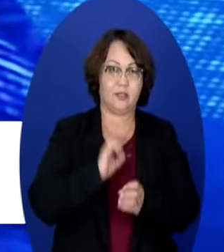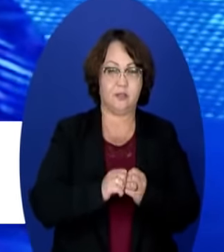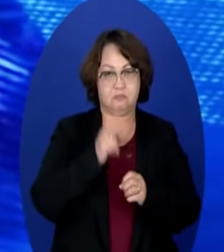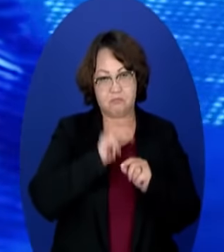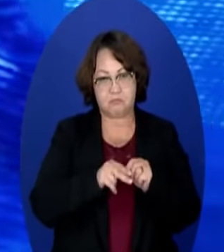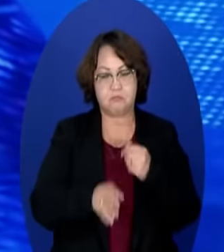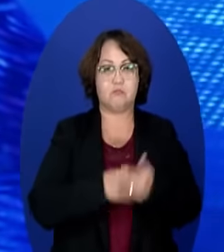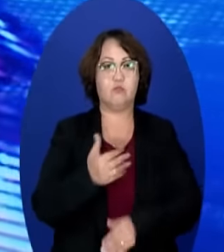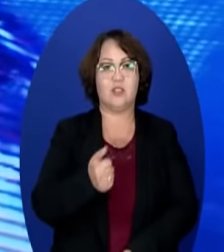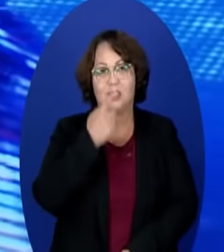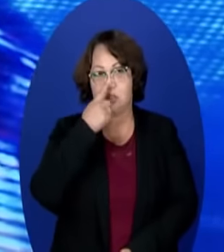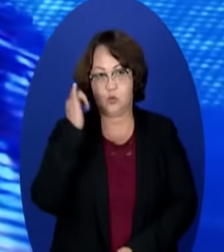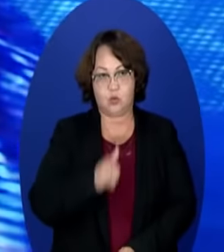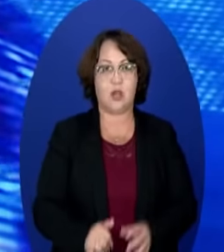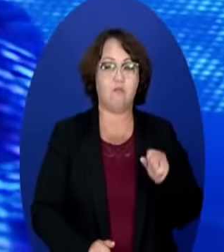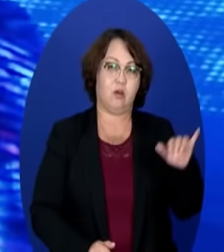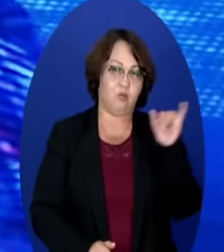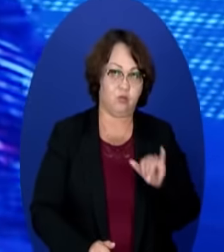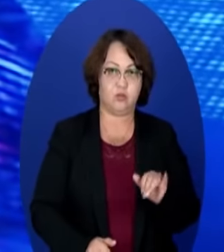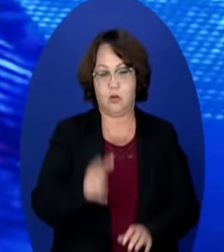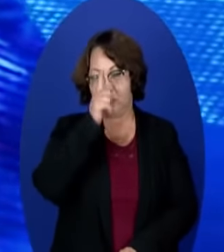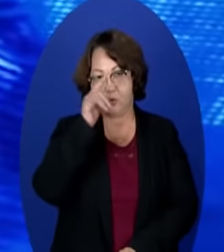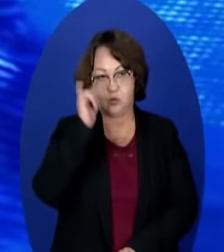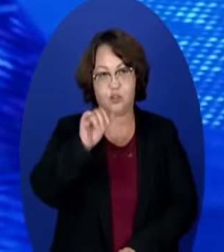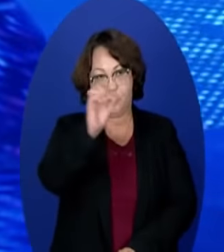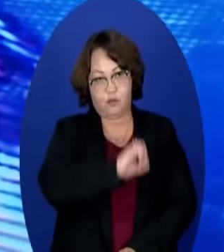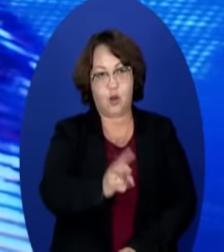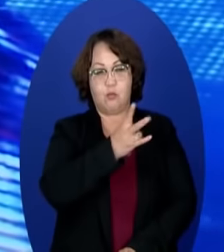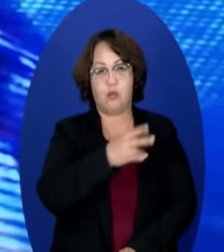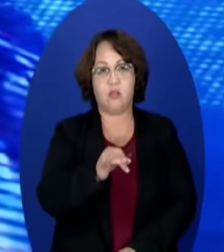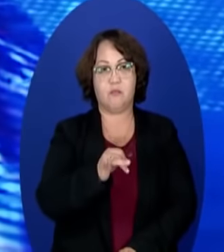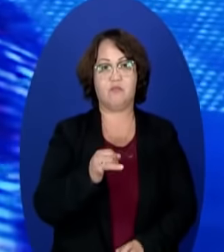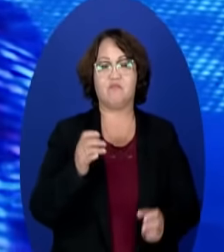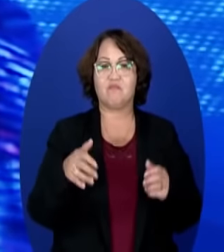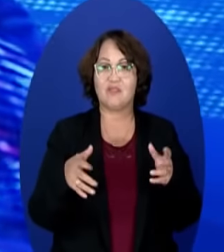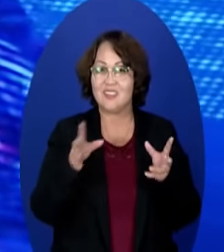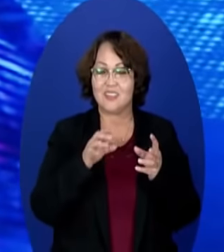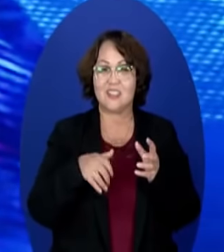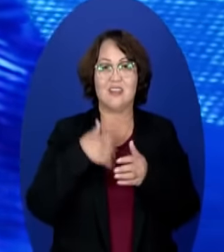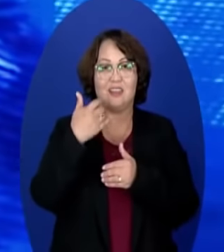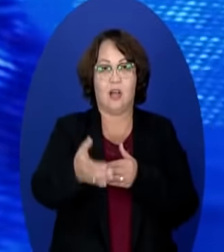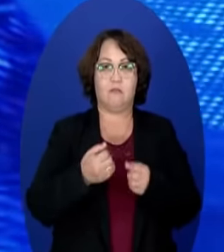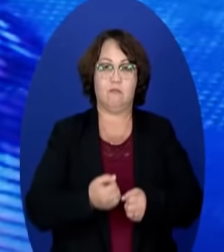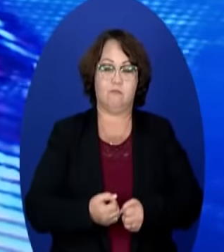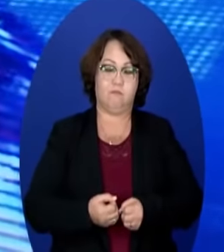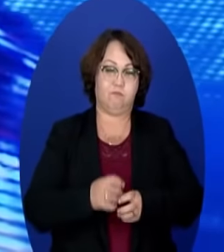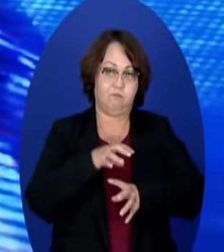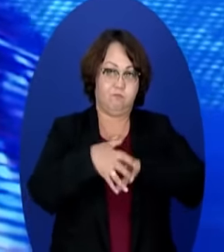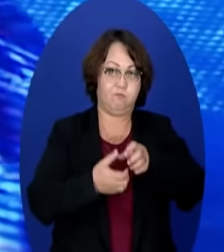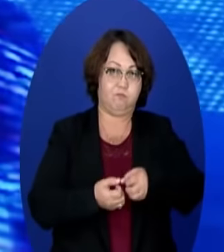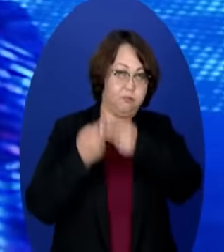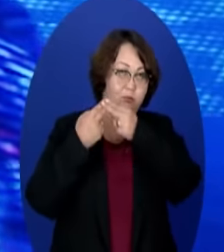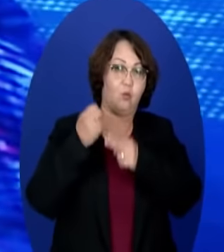За хэдэн бэйдүүн Америкийн GPS Орсын Глонасс Европ албаны Галилеен дараа ашиглалтанд орж байгаа тойрог замдах 3 дахь үеийн 4